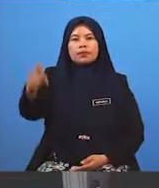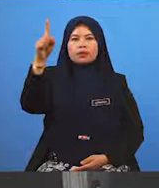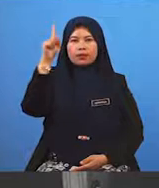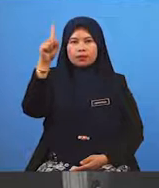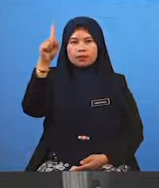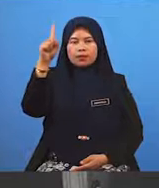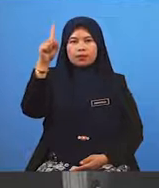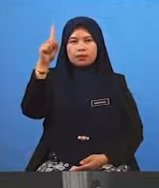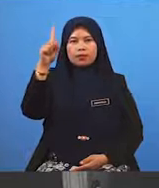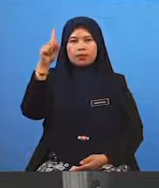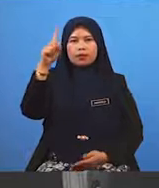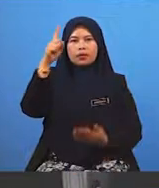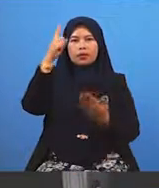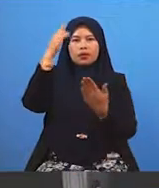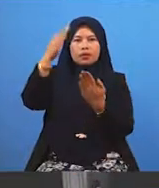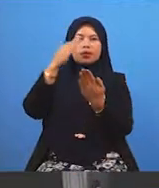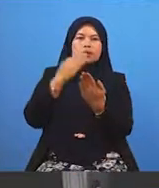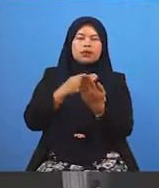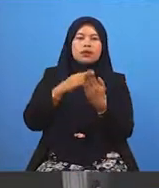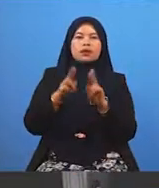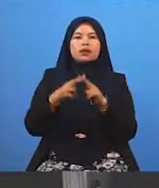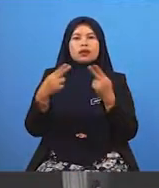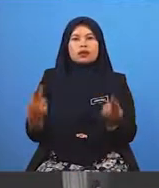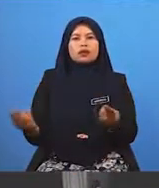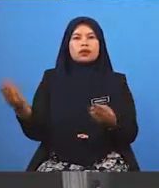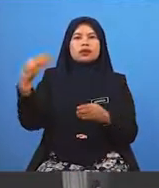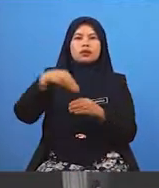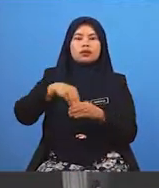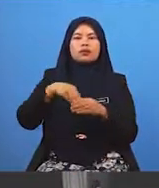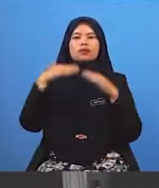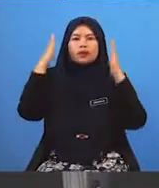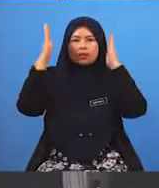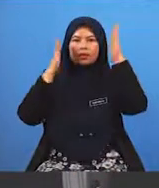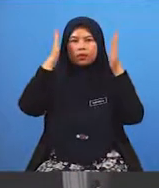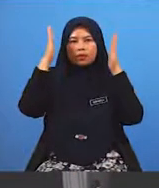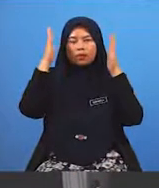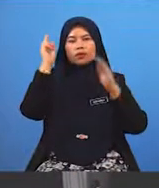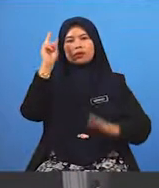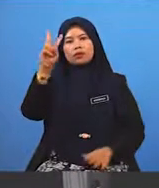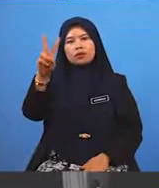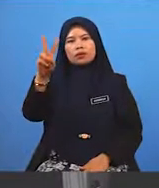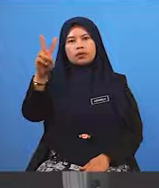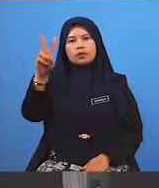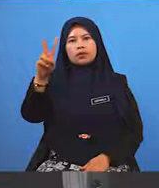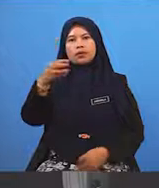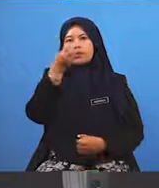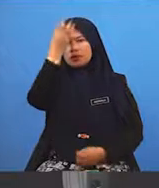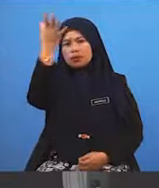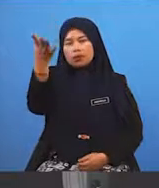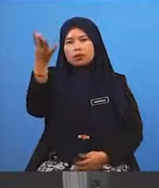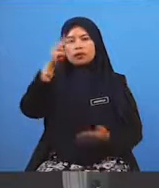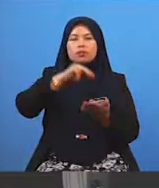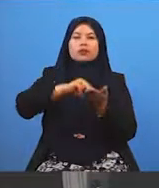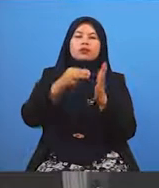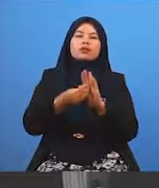pertama, menterjemah hadis dalam bahasa Melayu. Yang kedua, menerangkan maksud